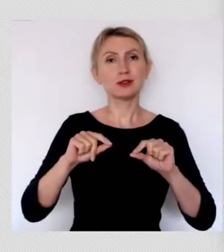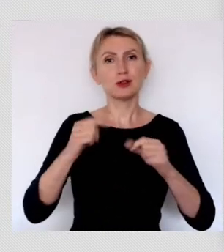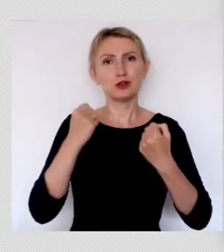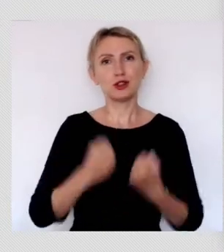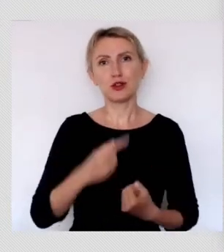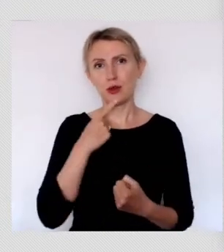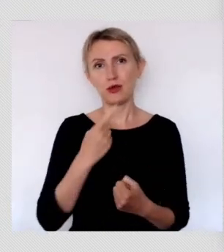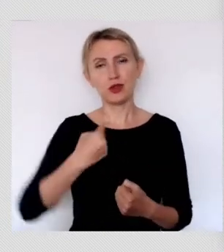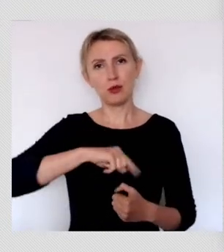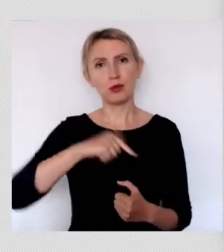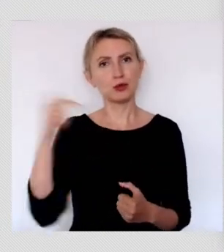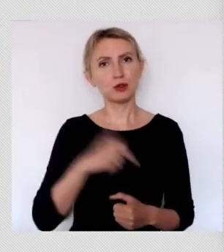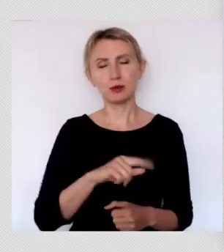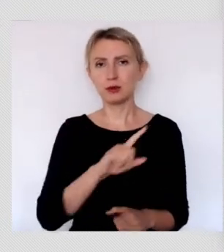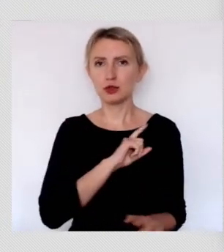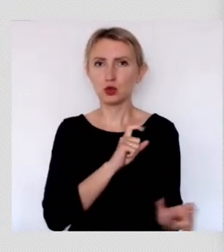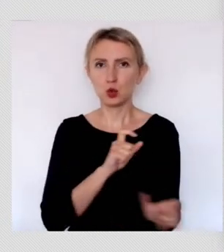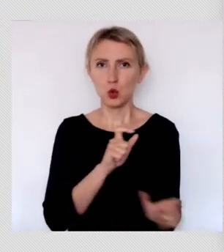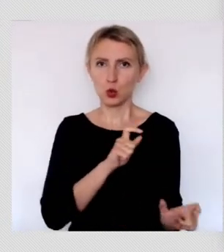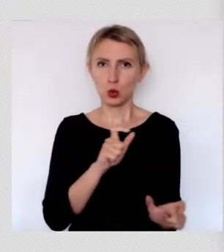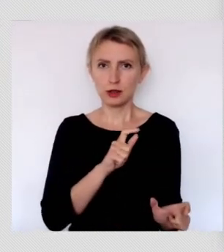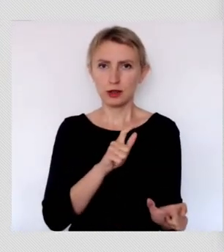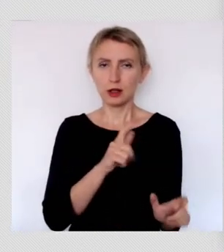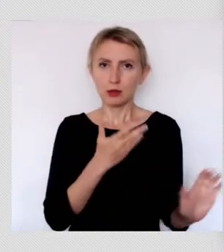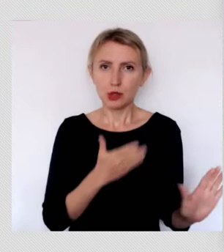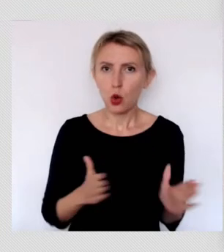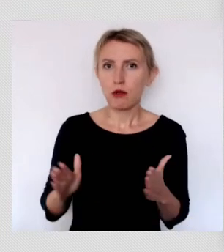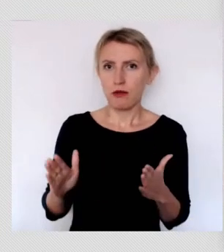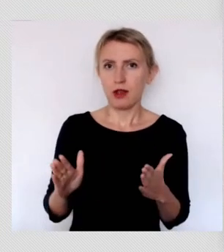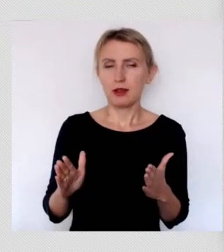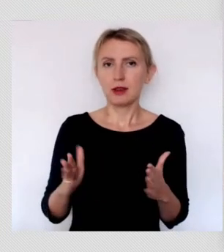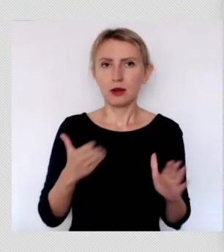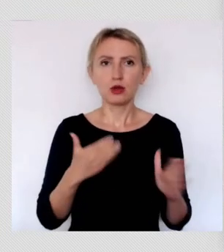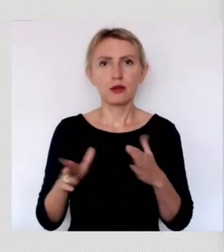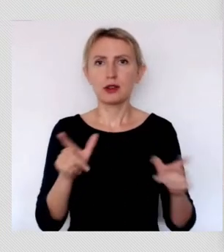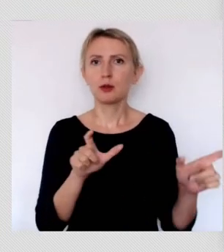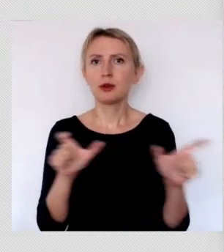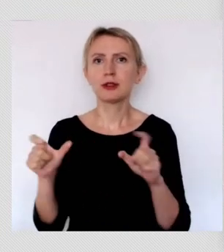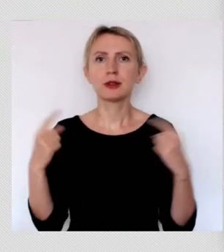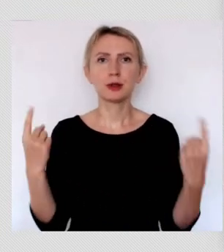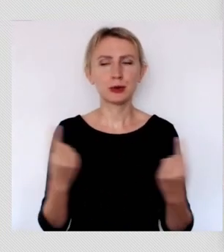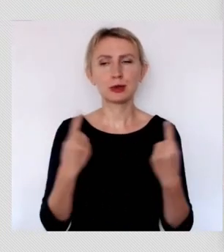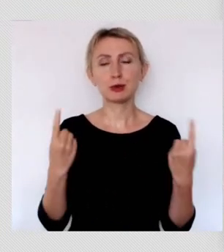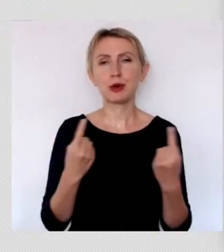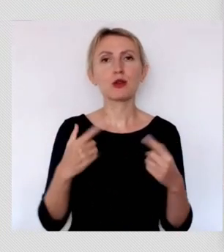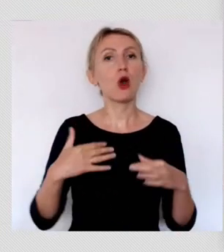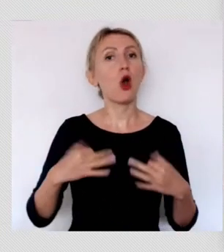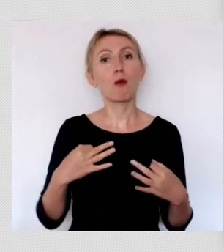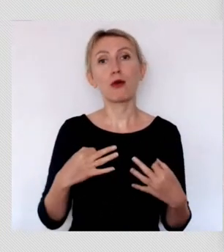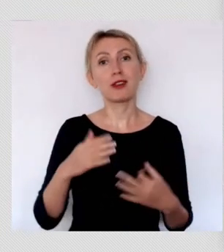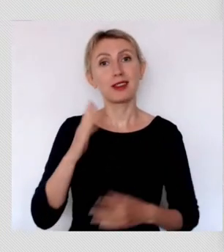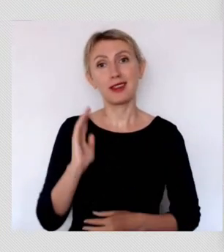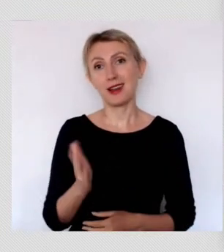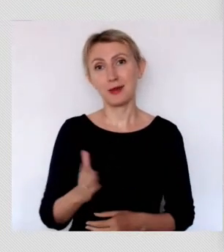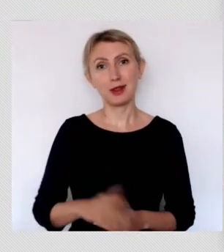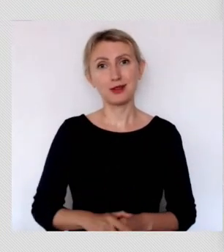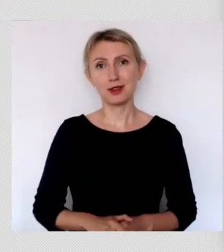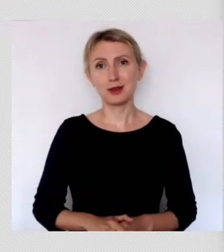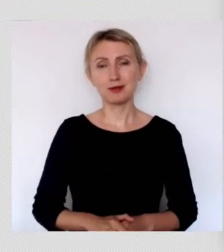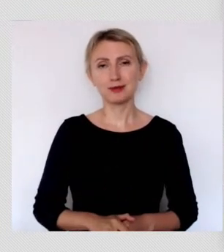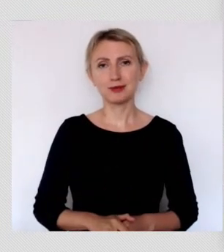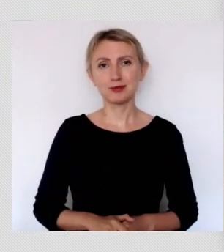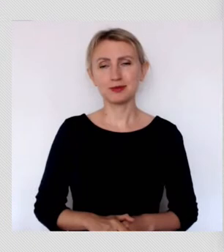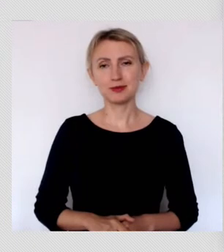powinniśmy być tym bardziej czujni, gotowi na wszystko i gotowi do monitoringu tej sytuacji, jakakolwiek by ona nie